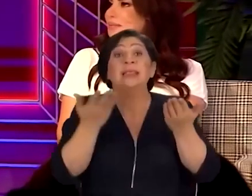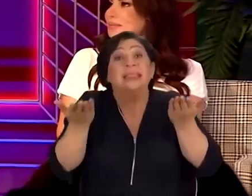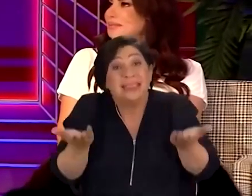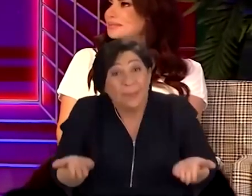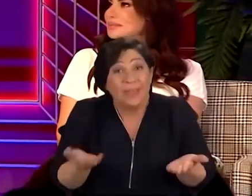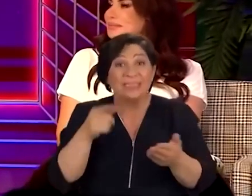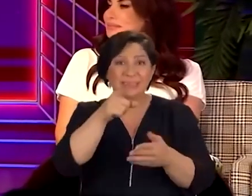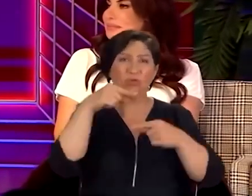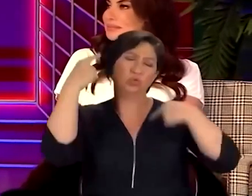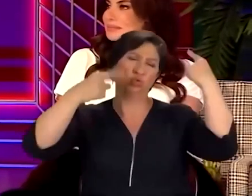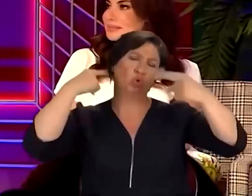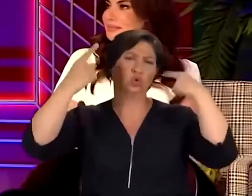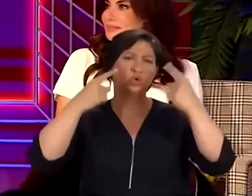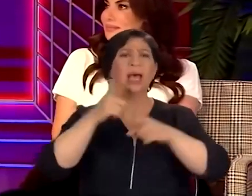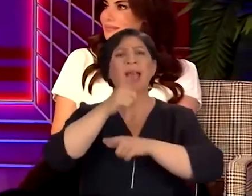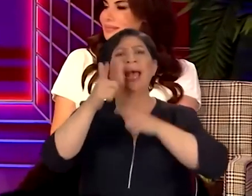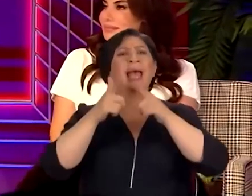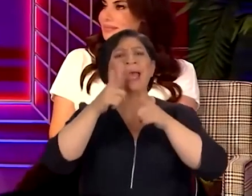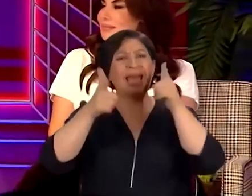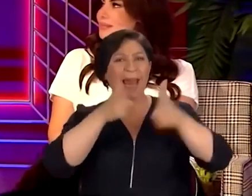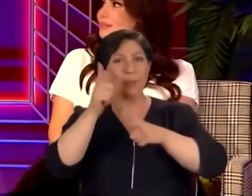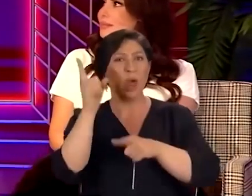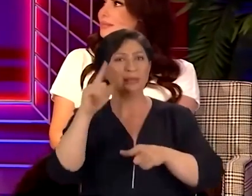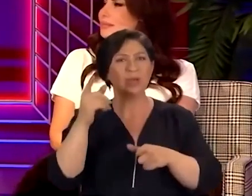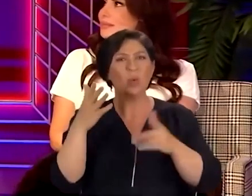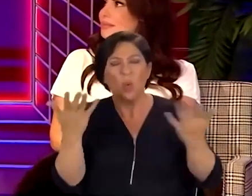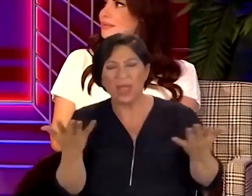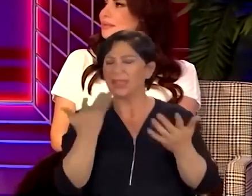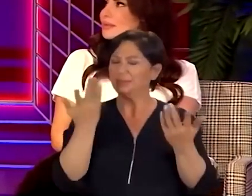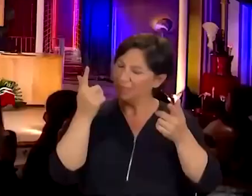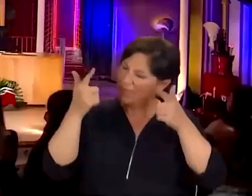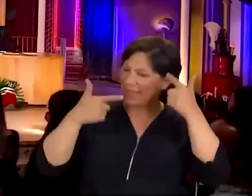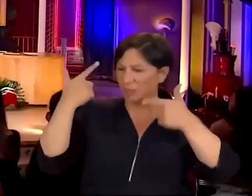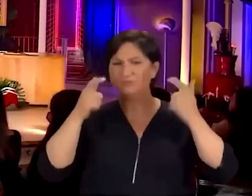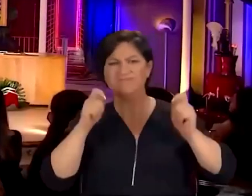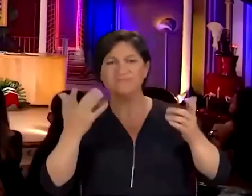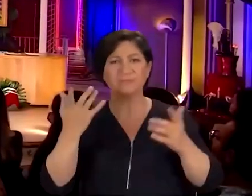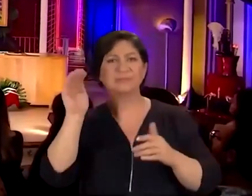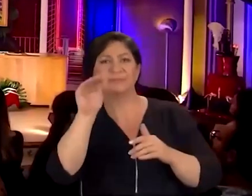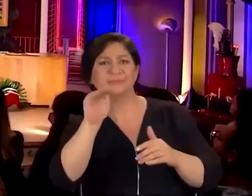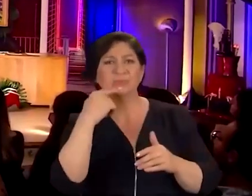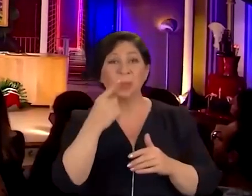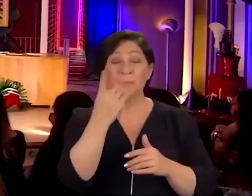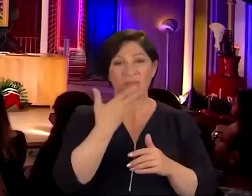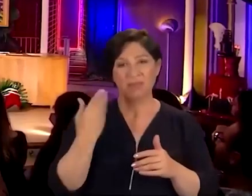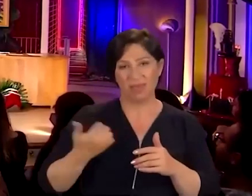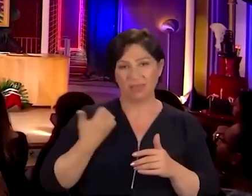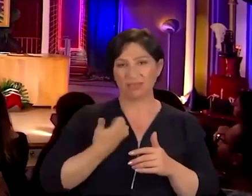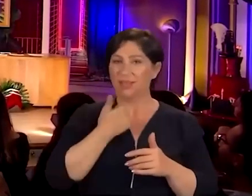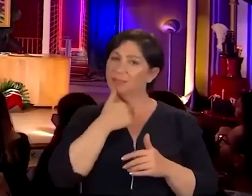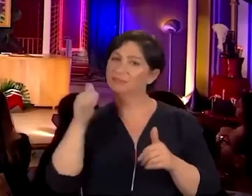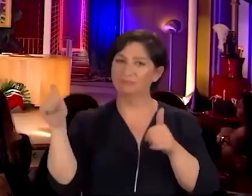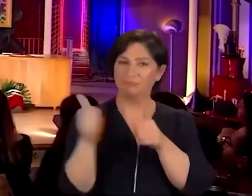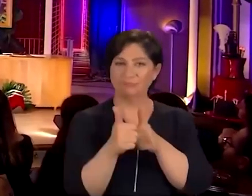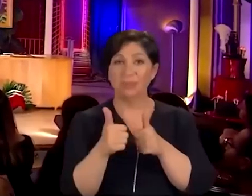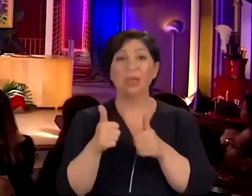ki şimdi siz düşünüyorsunuz mesela klip yönetmeninizle, diyorsunuz ki ulen nasıl bir klip çekeceğiz? O diyor ki size mesela bir yakışıklı oğlan getirelim.